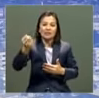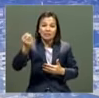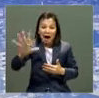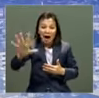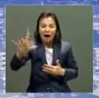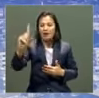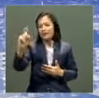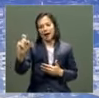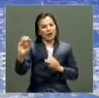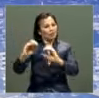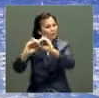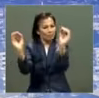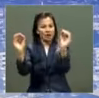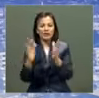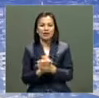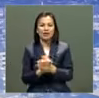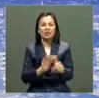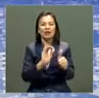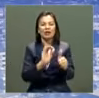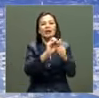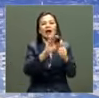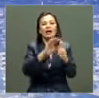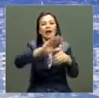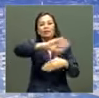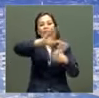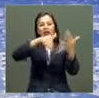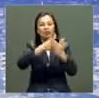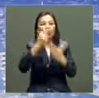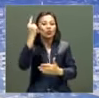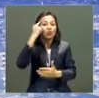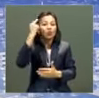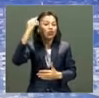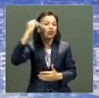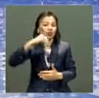อันนี้นำเรียนว่าเป็นสถิติที่เราจะต้องเรียนรู้กันทุกวัน